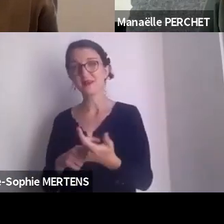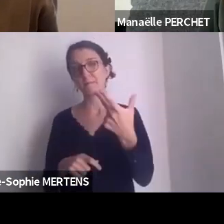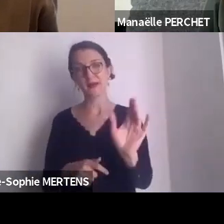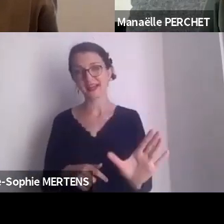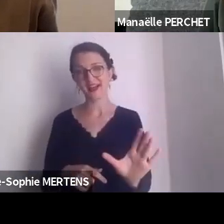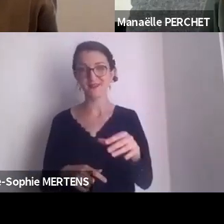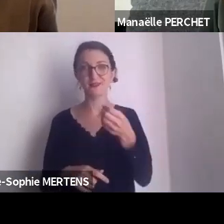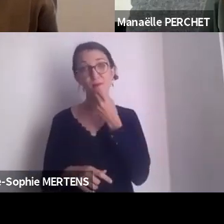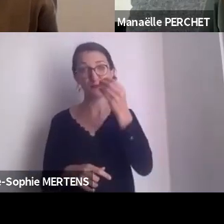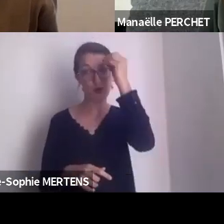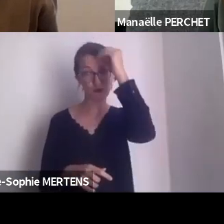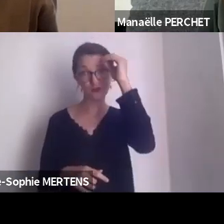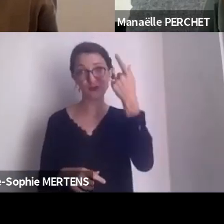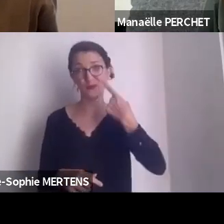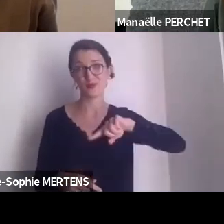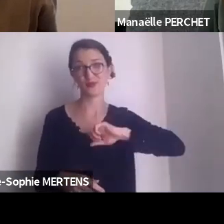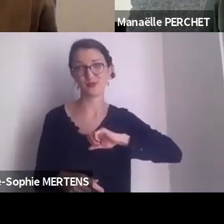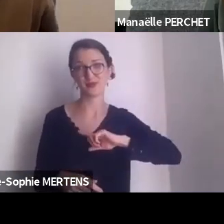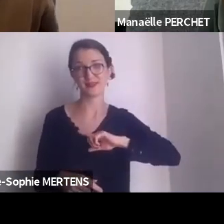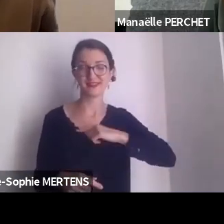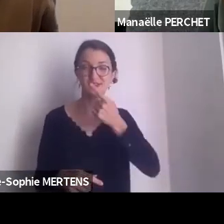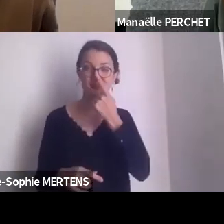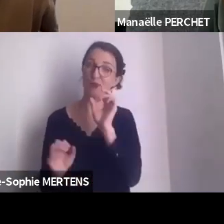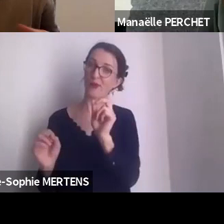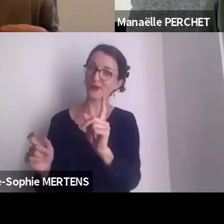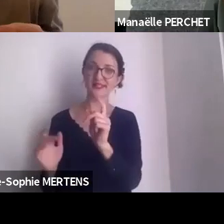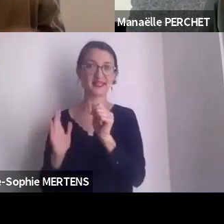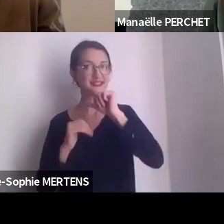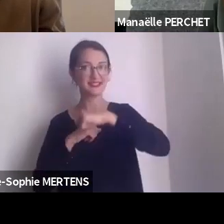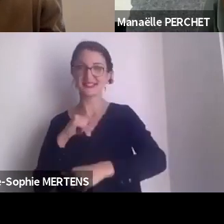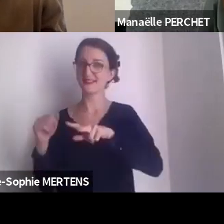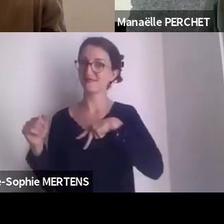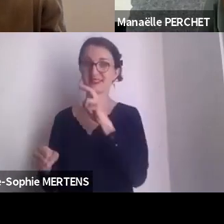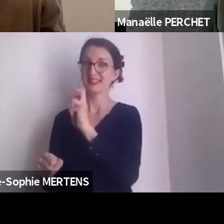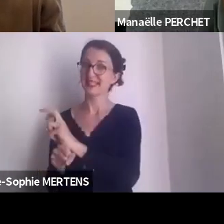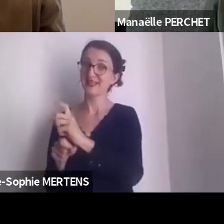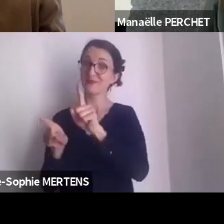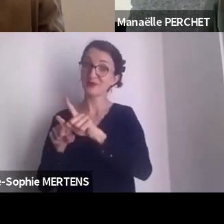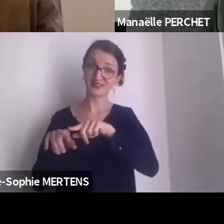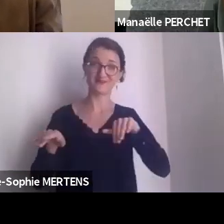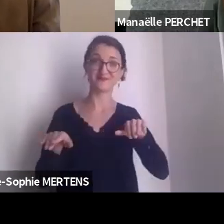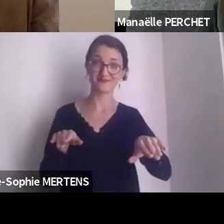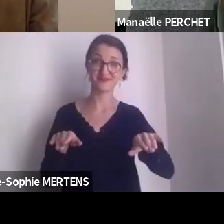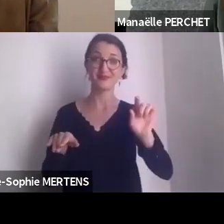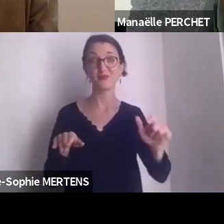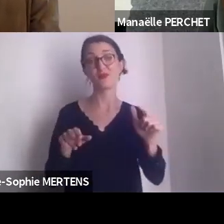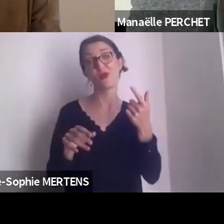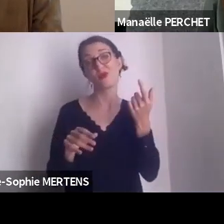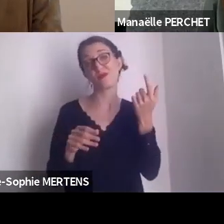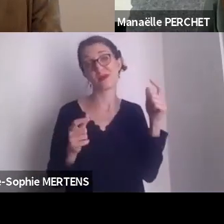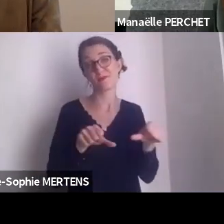créer peut-être un peu plus de produits standardisés qui nous permettront d'assurer un volume de chiffre d'affaires